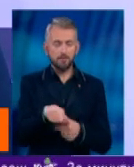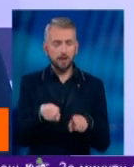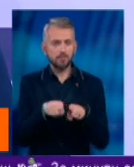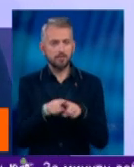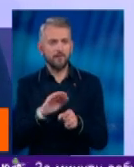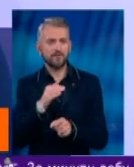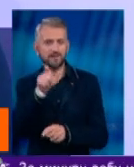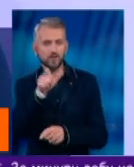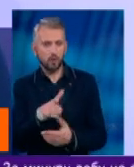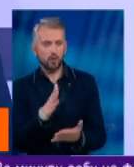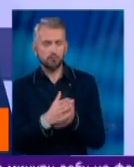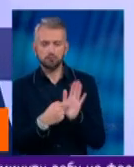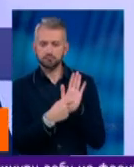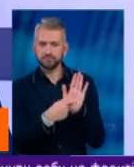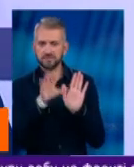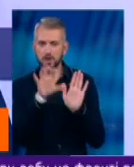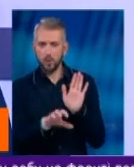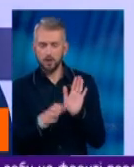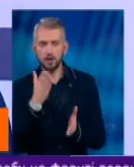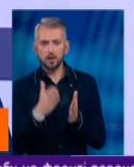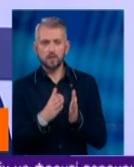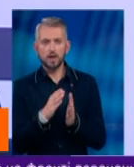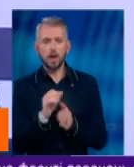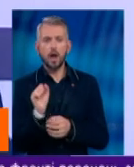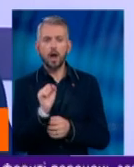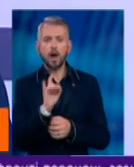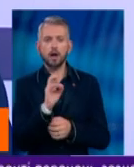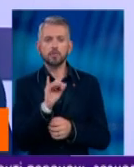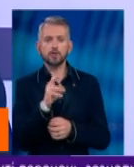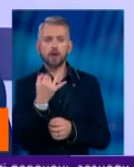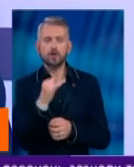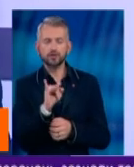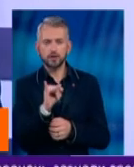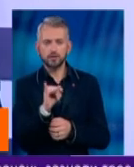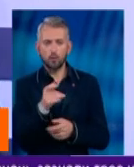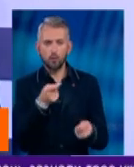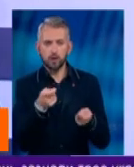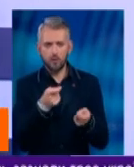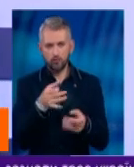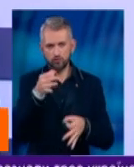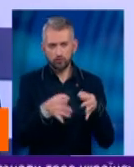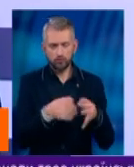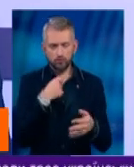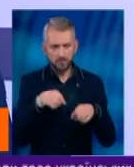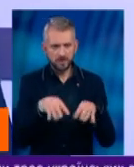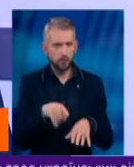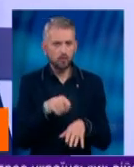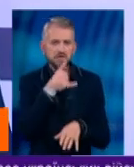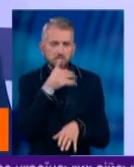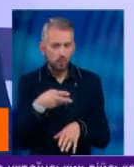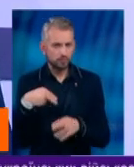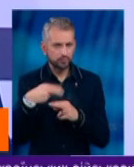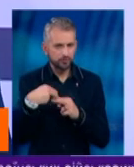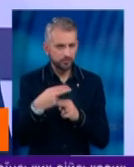имеет теперь букву закона. То есть, если арбитражный управляющий, арбитражный суд, то есть, как бы постановил, что он не имеет такой возможности оплачивать